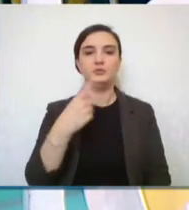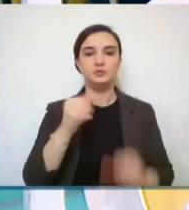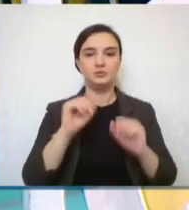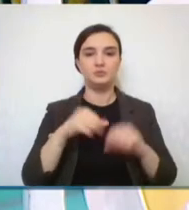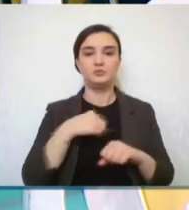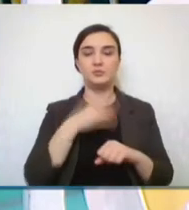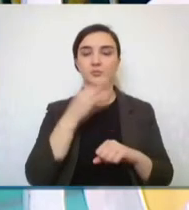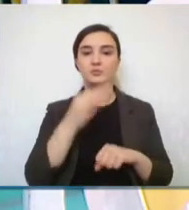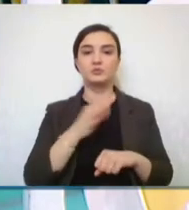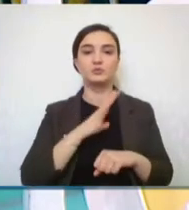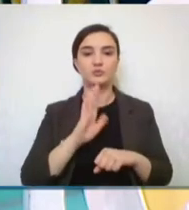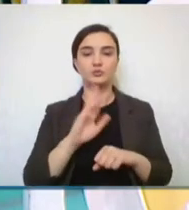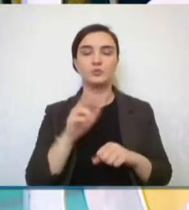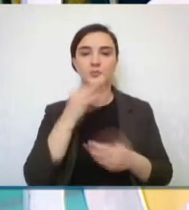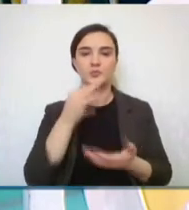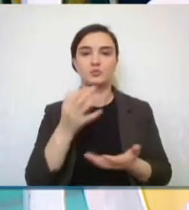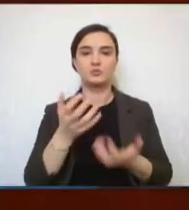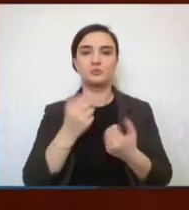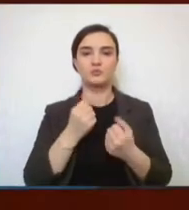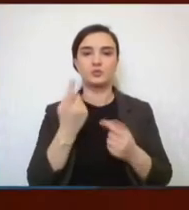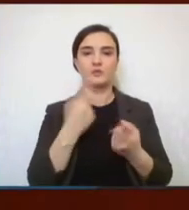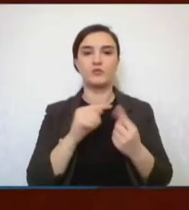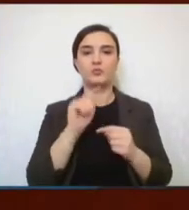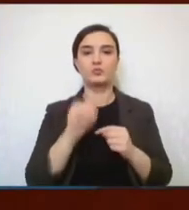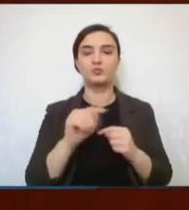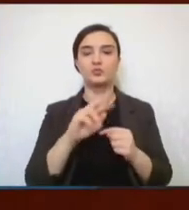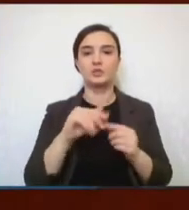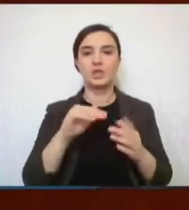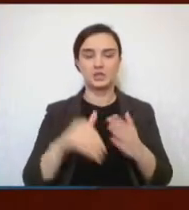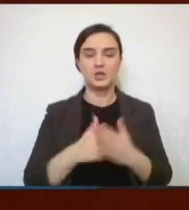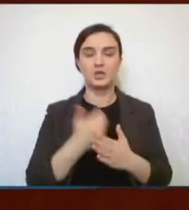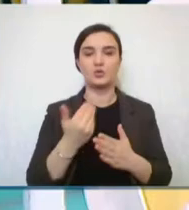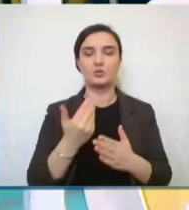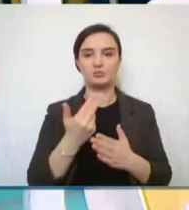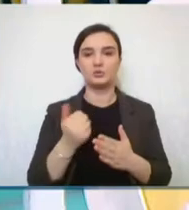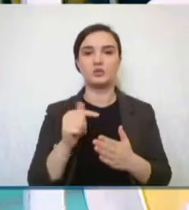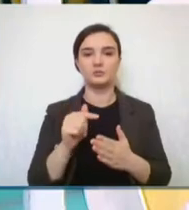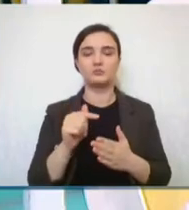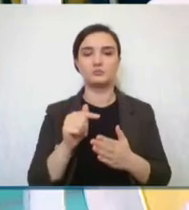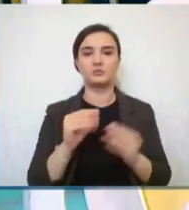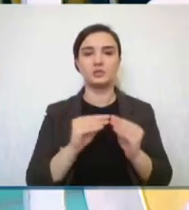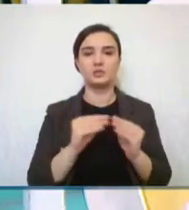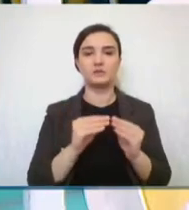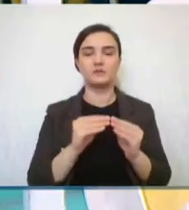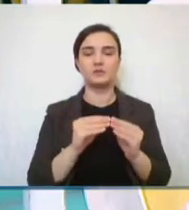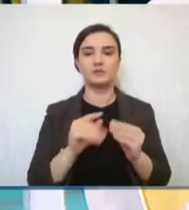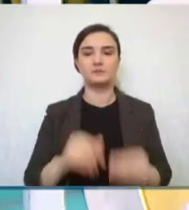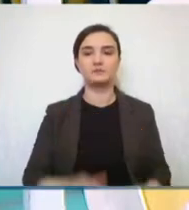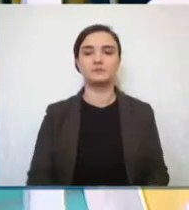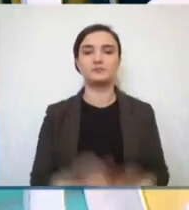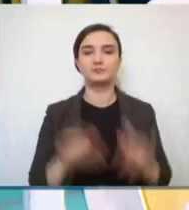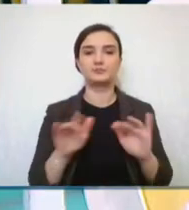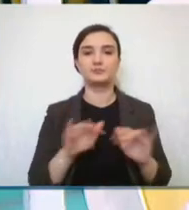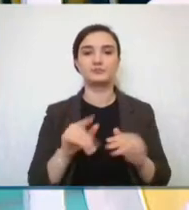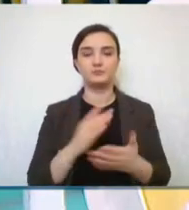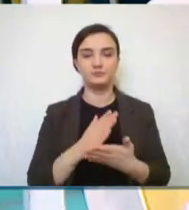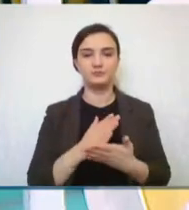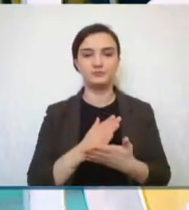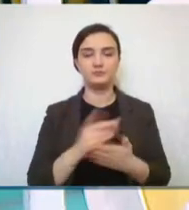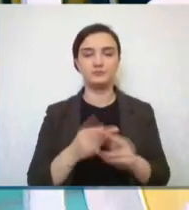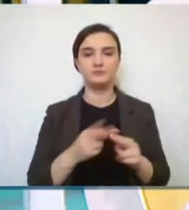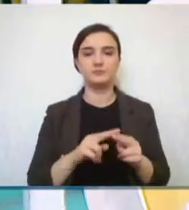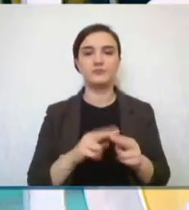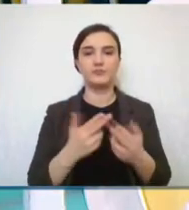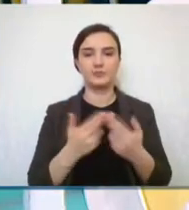პასუხი მივიღოთ. ანუ დაუბრუნდა და განაახლა ამაზე. რა თქმა უნდა, არა, ანუ არა, ხო იგივე არის, ანუ პროცესია, ის კითხვები, რაც თქვენ დასვით, ის